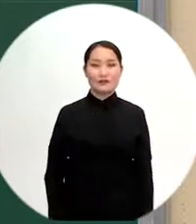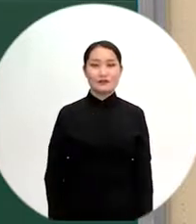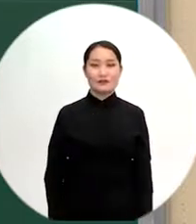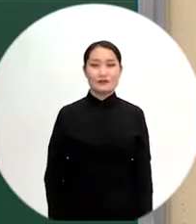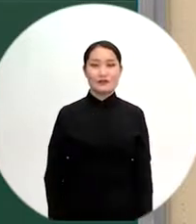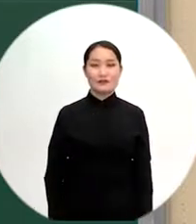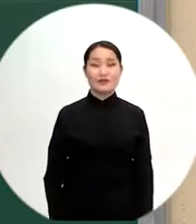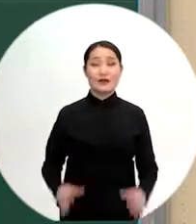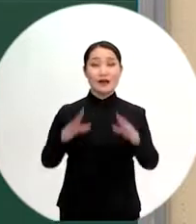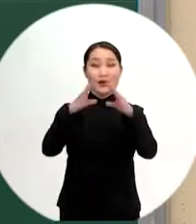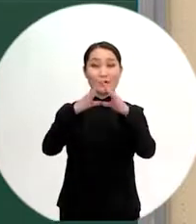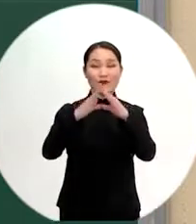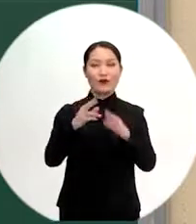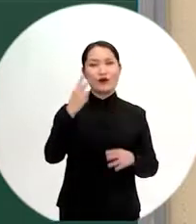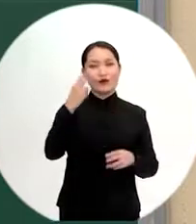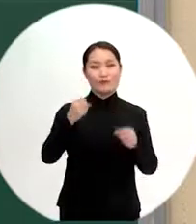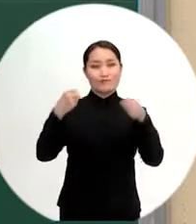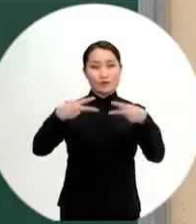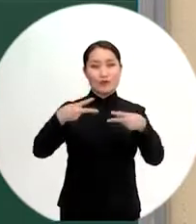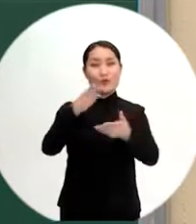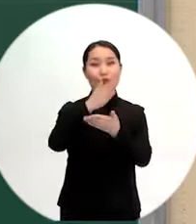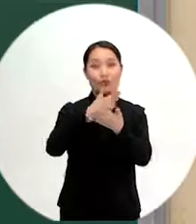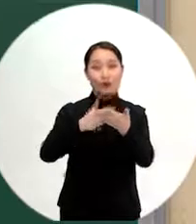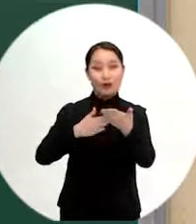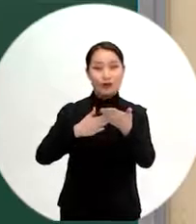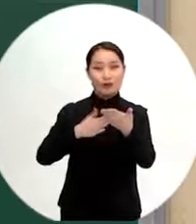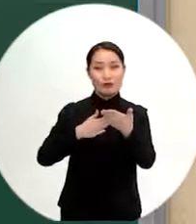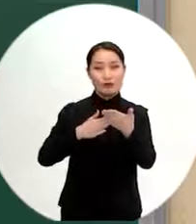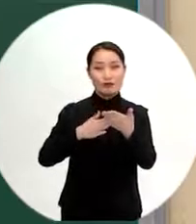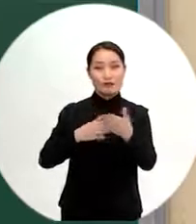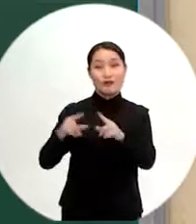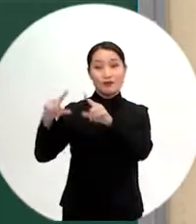10-ыг 2 тэнцүү хэсэгт хуваавал 1 хэсэгт